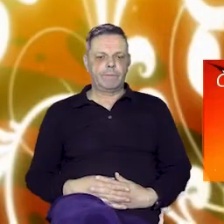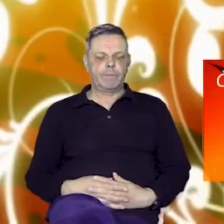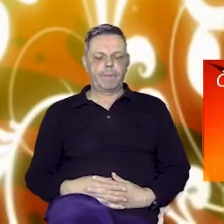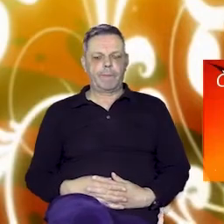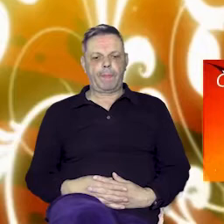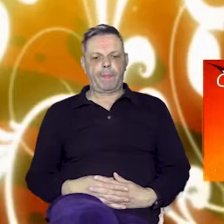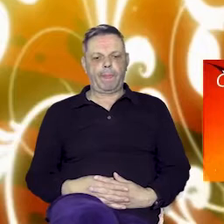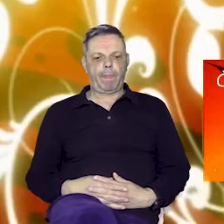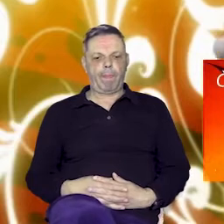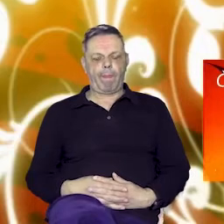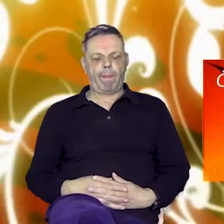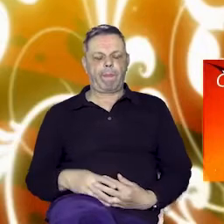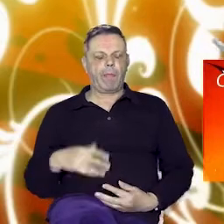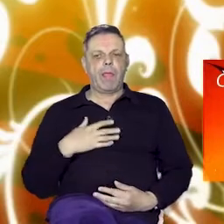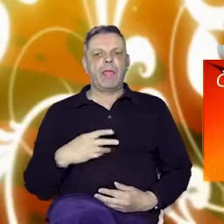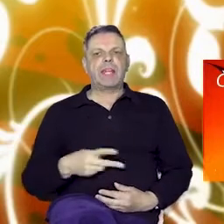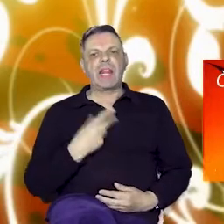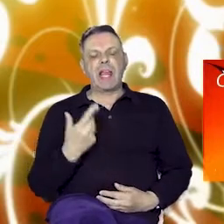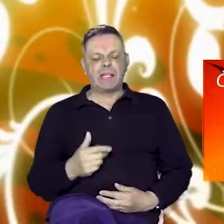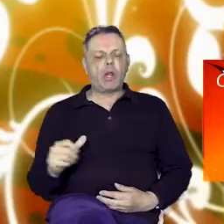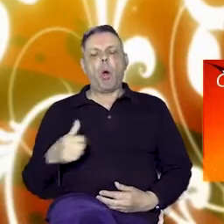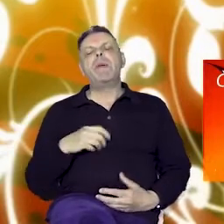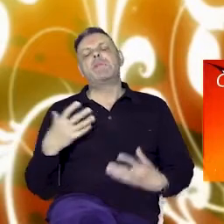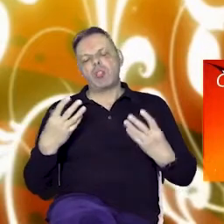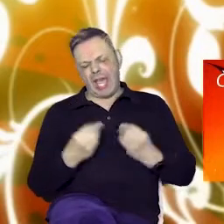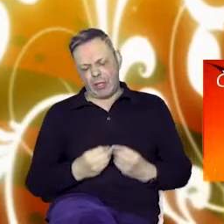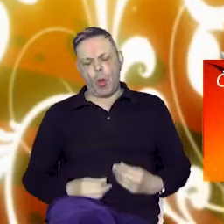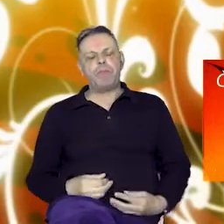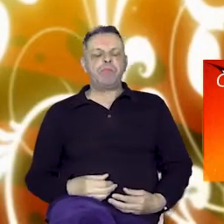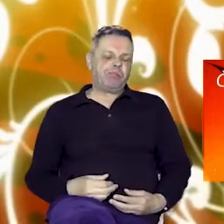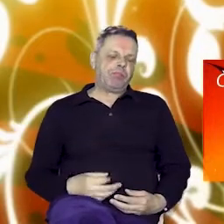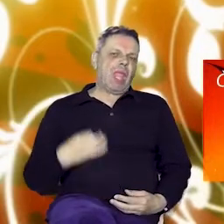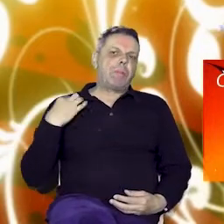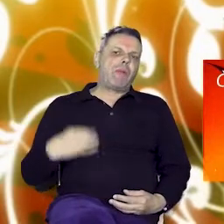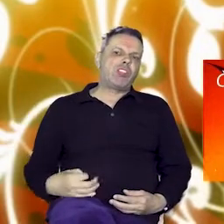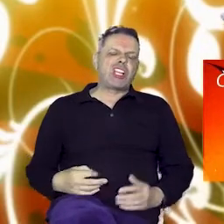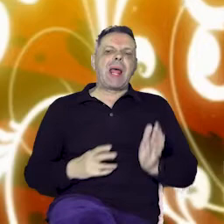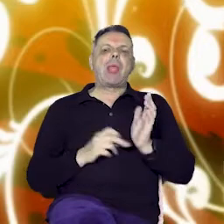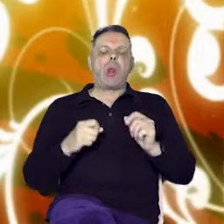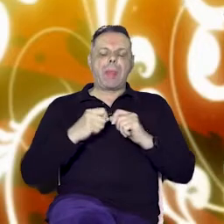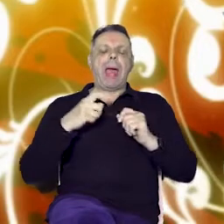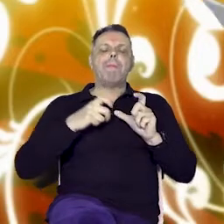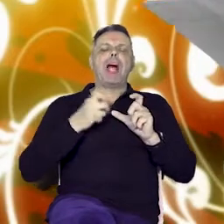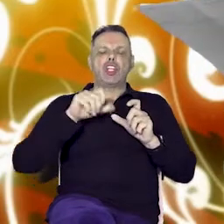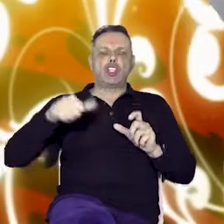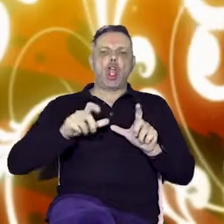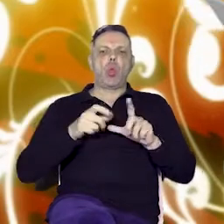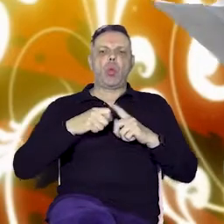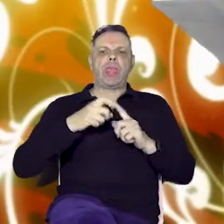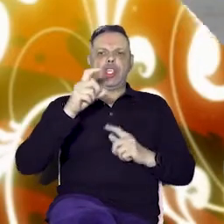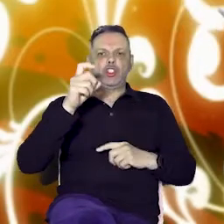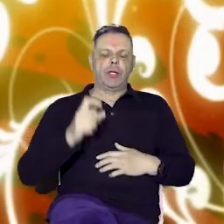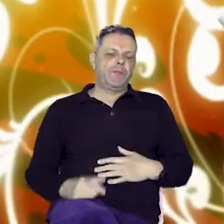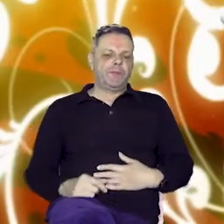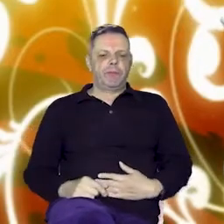Poštovani gledateljci, poštovani gledatelji, natrag smo u studiju sa profesoricom Nikolinom Bašić-Jukić. Mislila sam